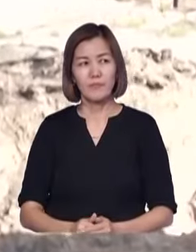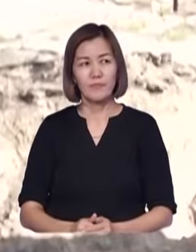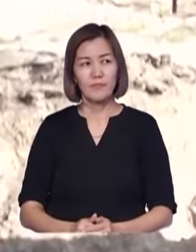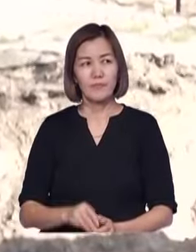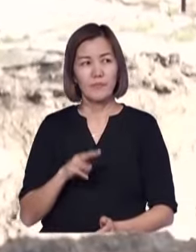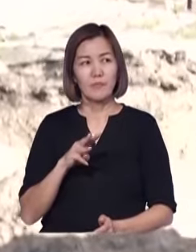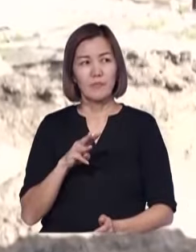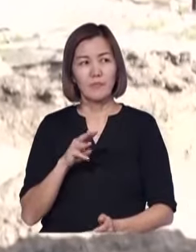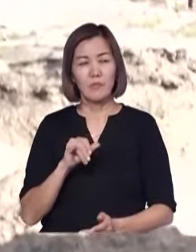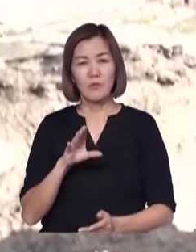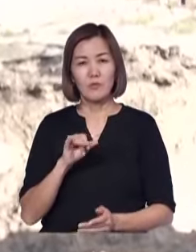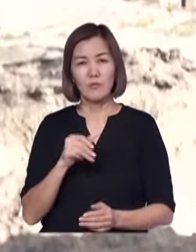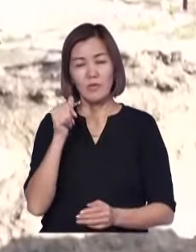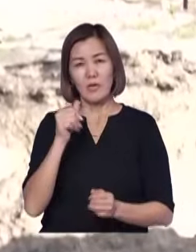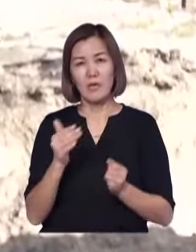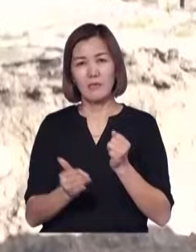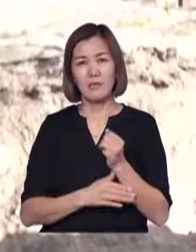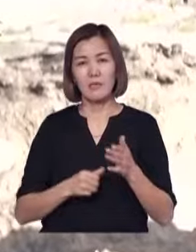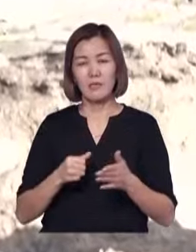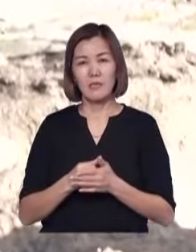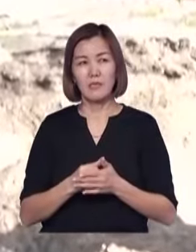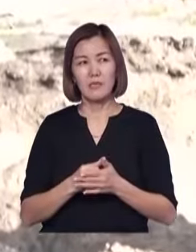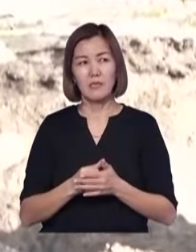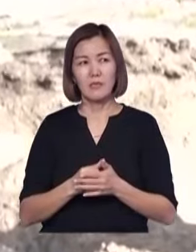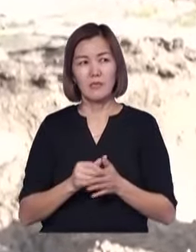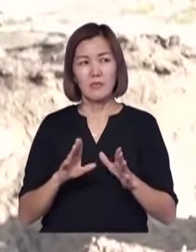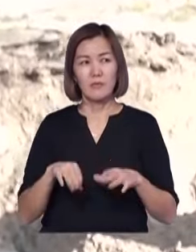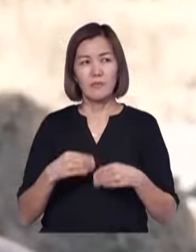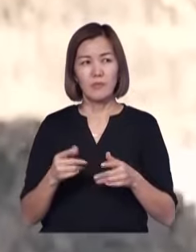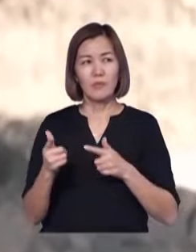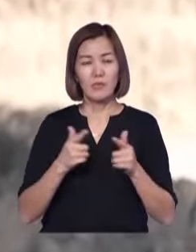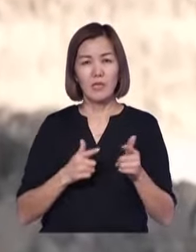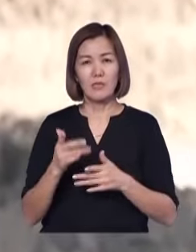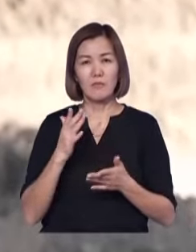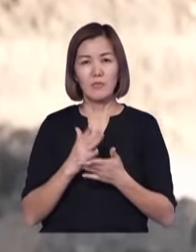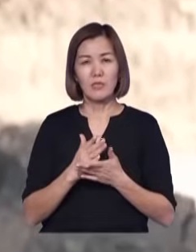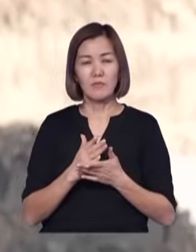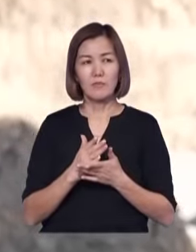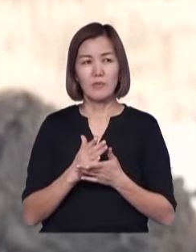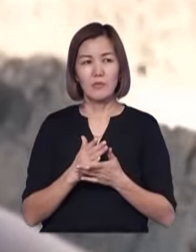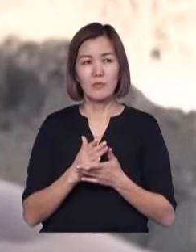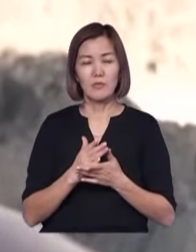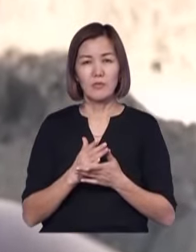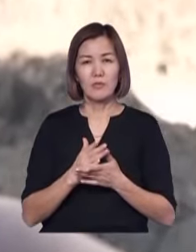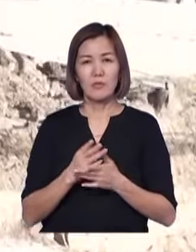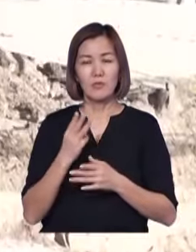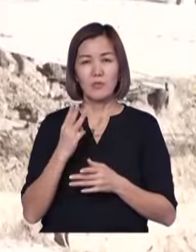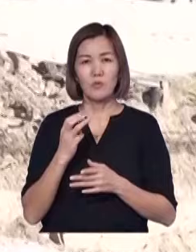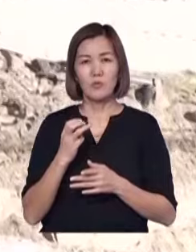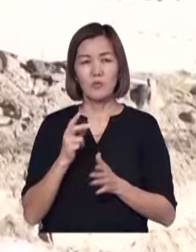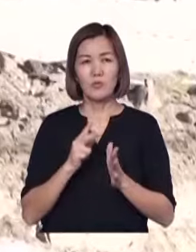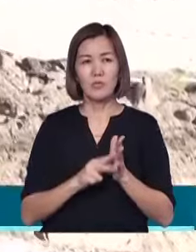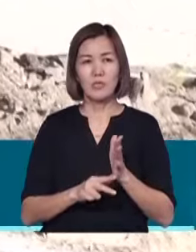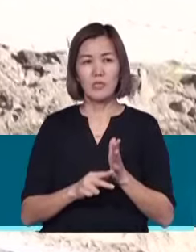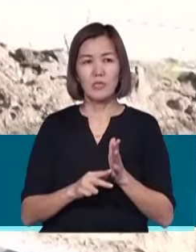аяғына дейін қазіргі уақытта салынып жатқан 5 үйді өткізуге дайындалып жатырмыз. Парковка бойынша бізде 380